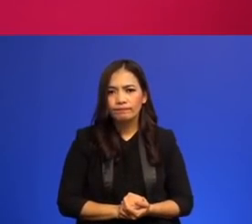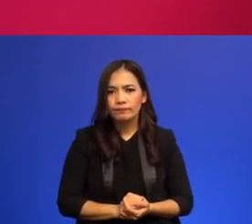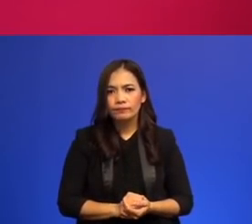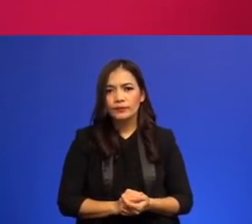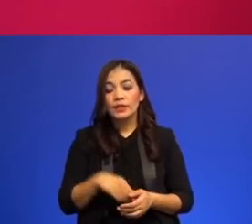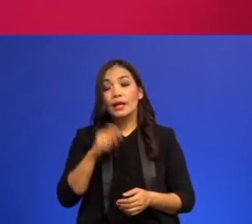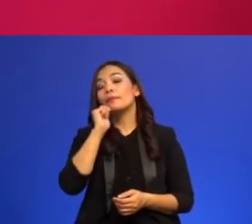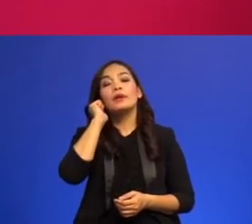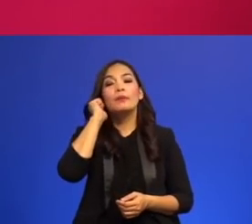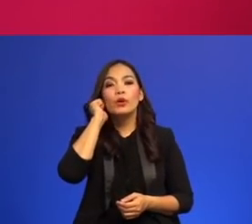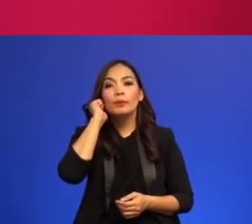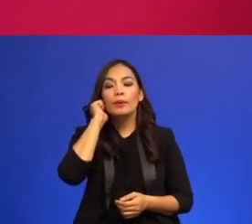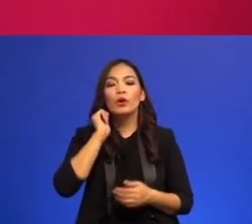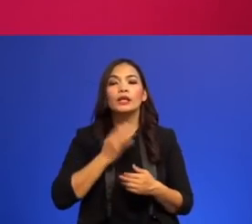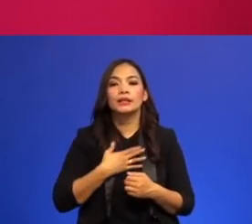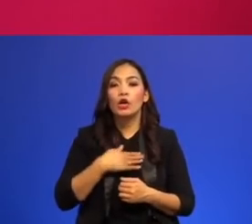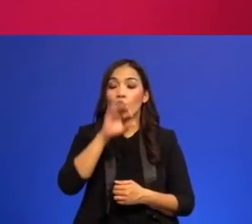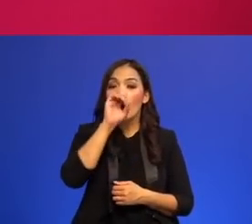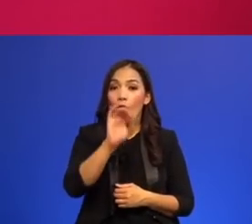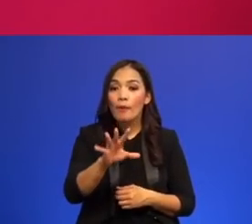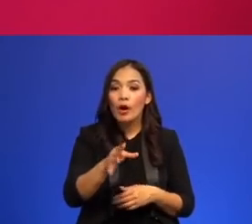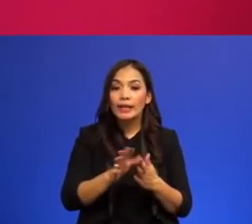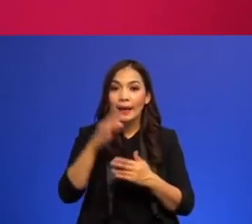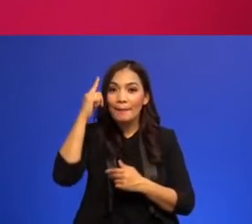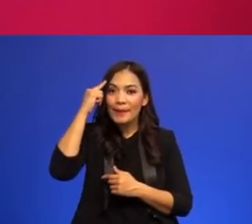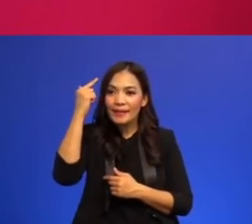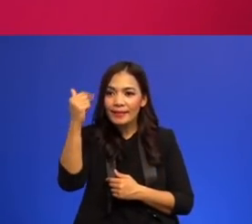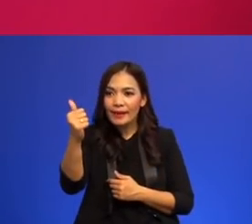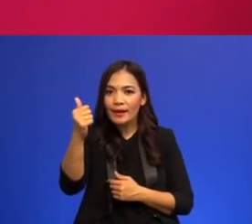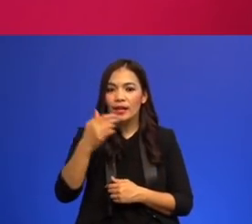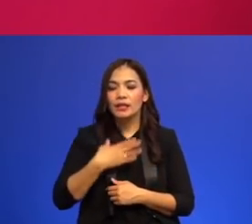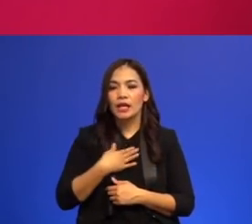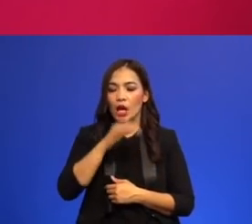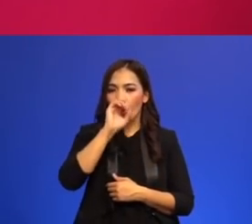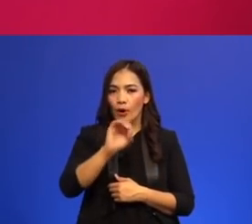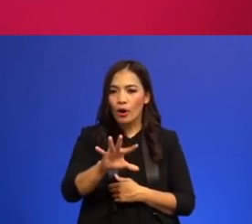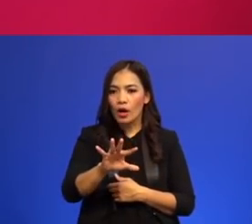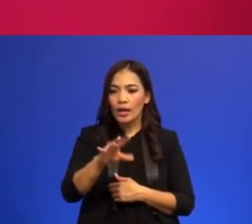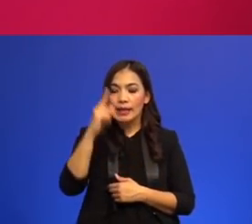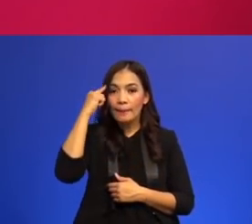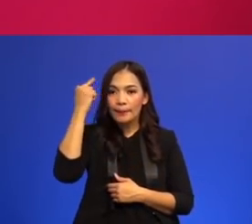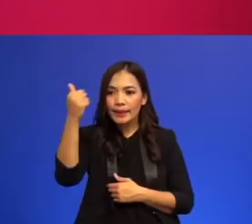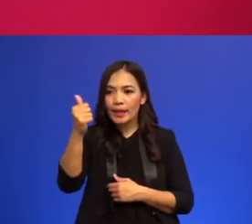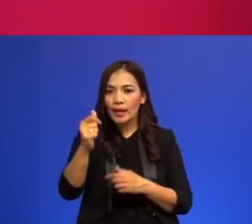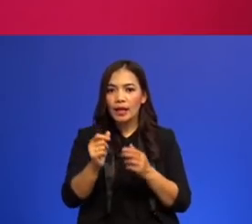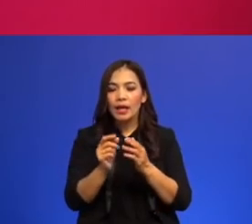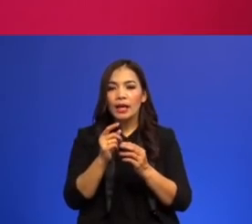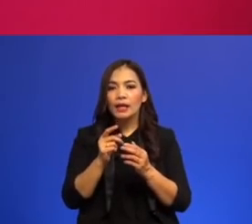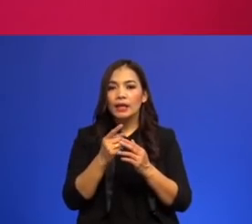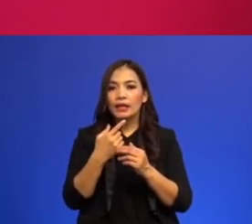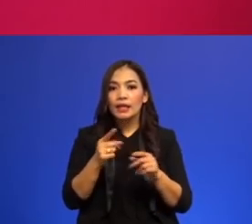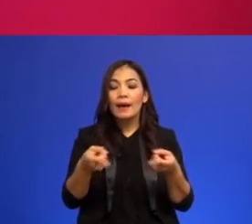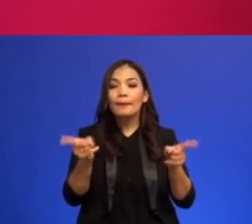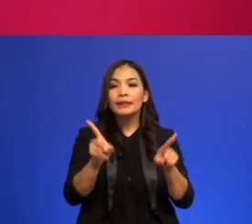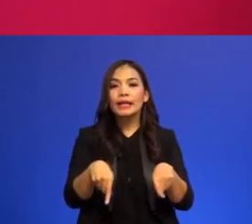Yang perempuan-perempuan sudah saya kasih tahu. Nanti yang pintar, saya bilang Pak Agustinus, yang pintar kita sekolahkan